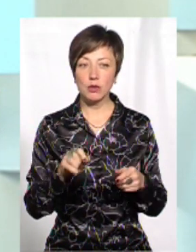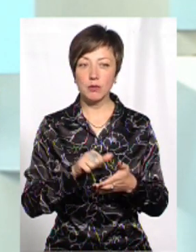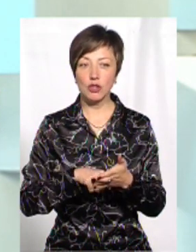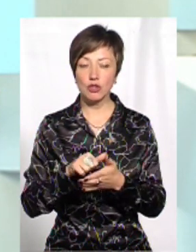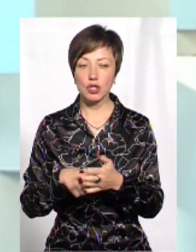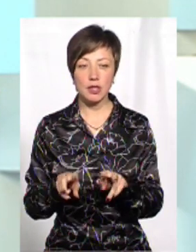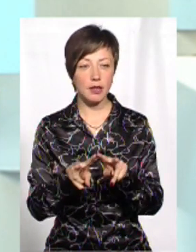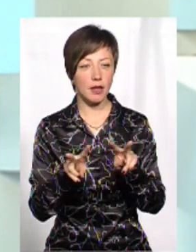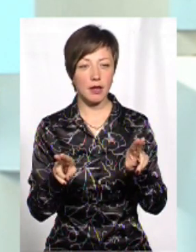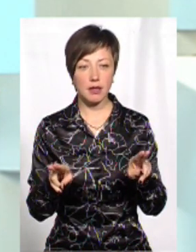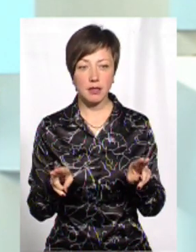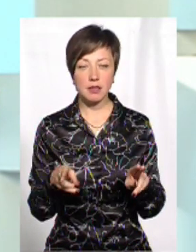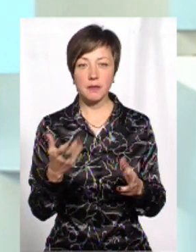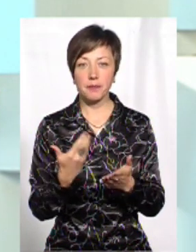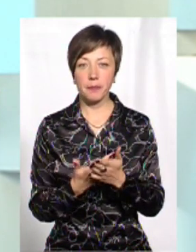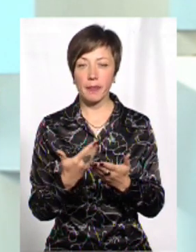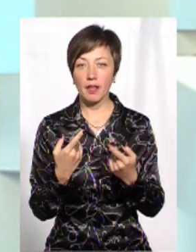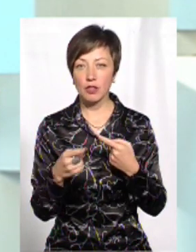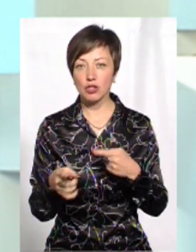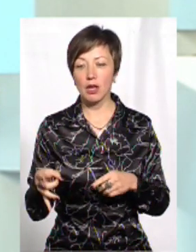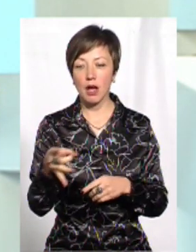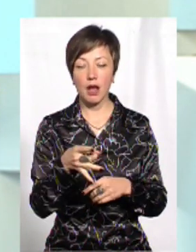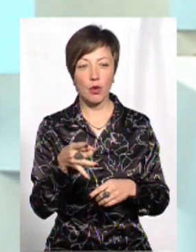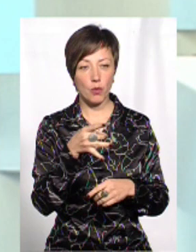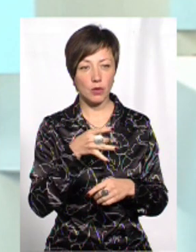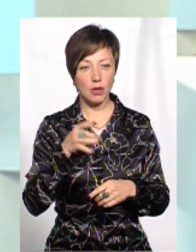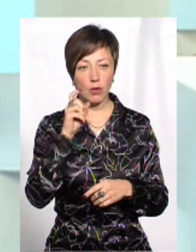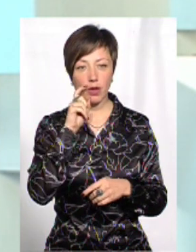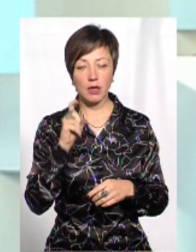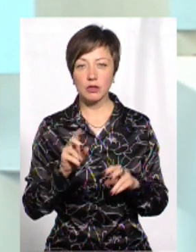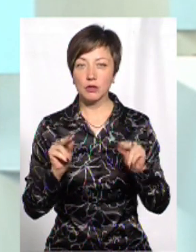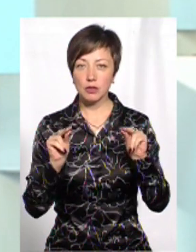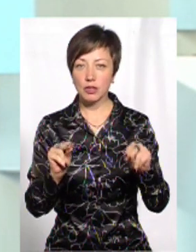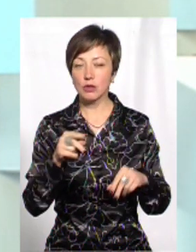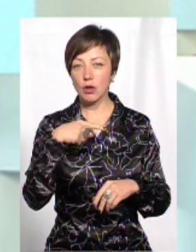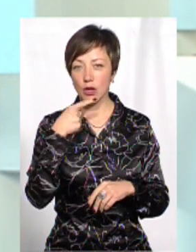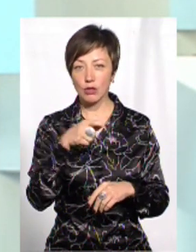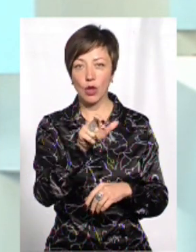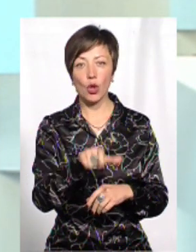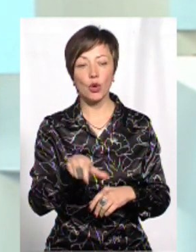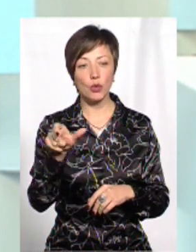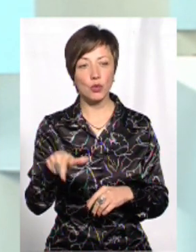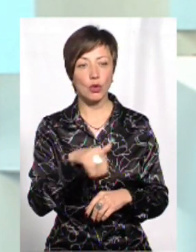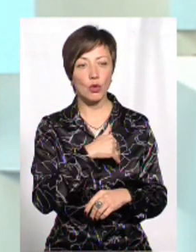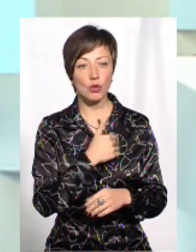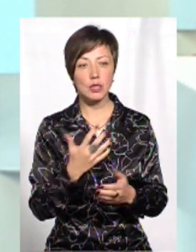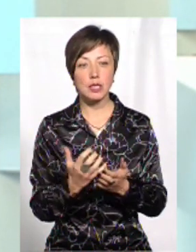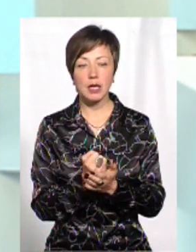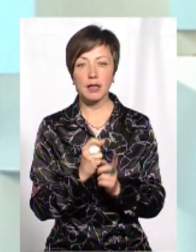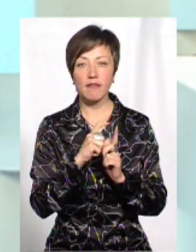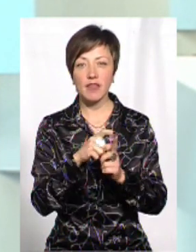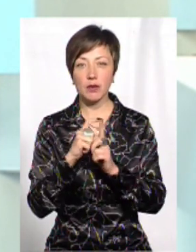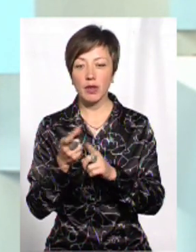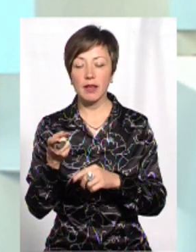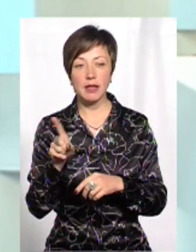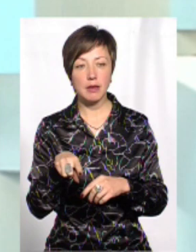причини такі ж, як, напевно, і в інших регіонах нашої держави. Скажімо відверто, люди хочуть знайти відповіді